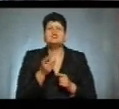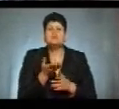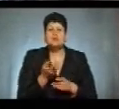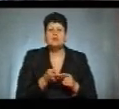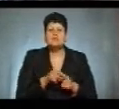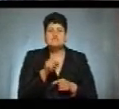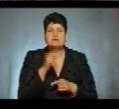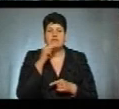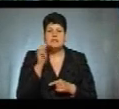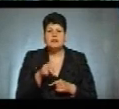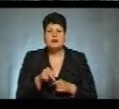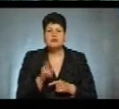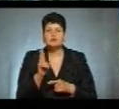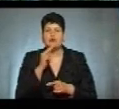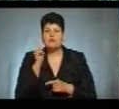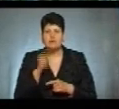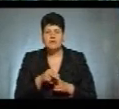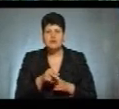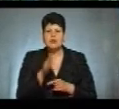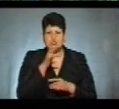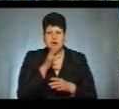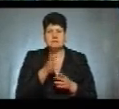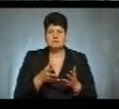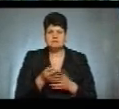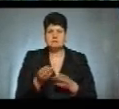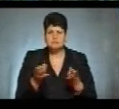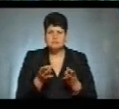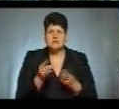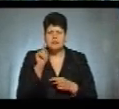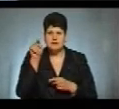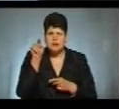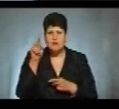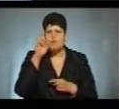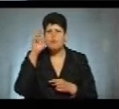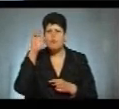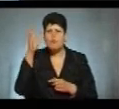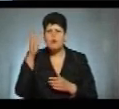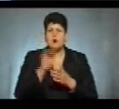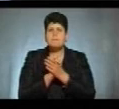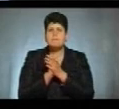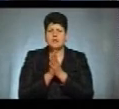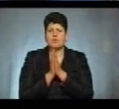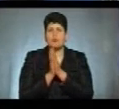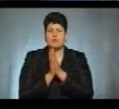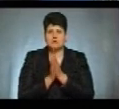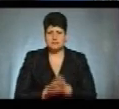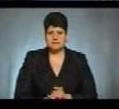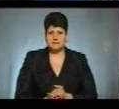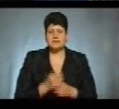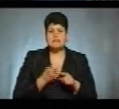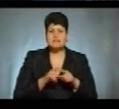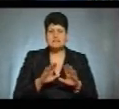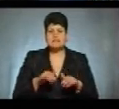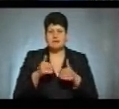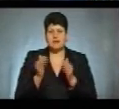Ми завинили, час прийшов розплати. Ти там, у Бога, миру попроси. Це звернення